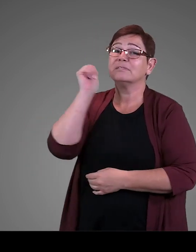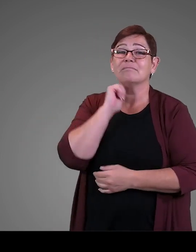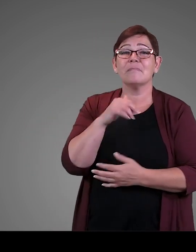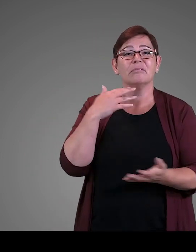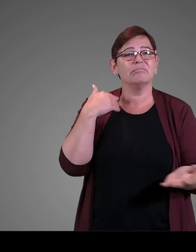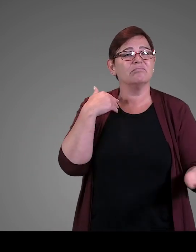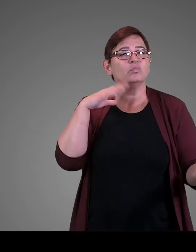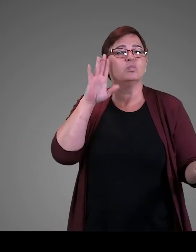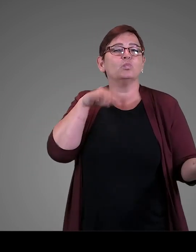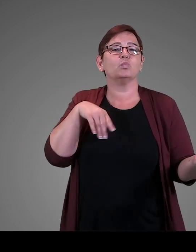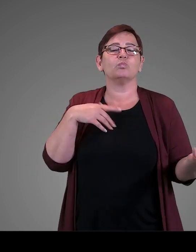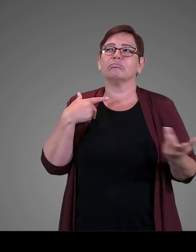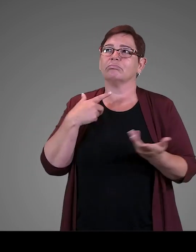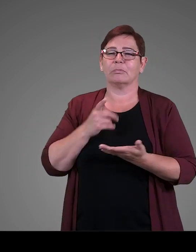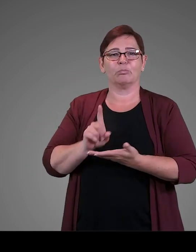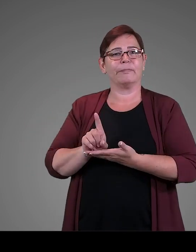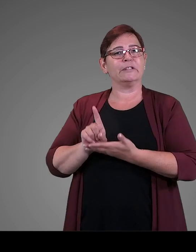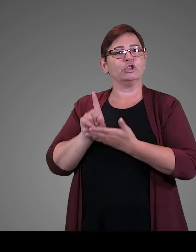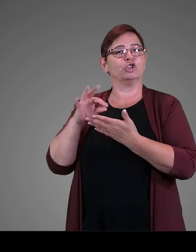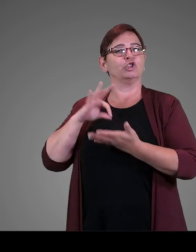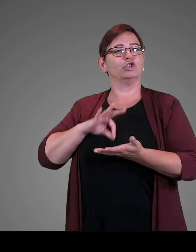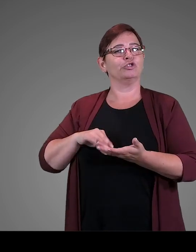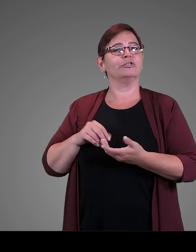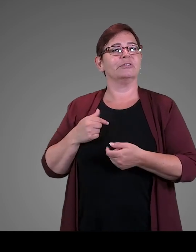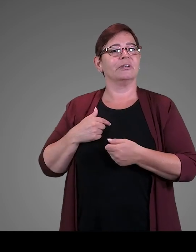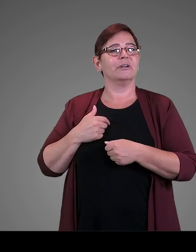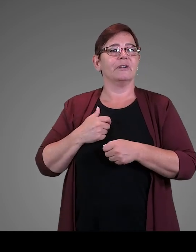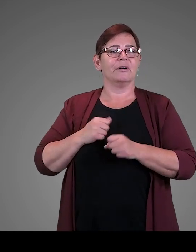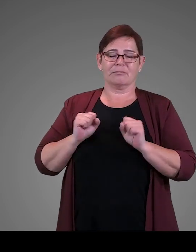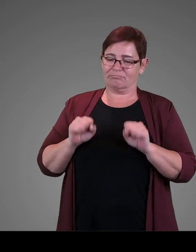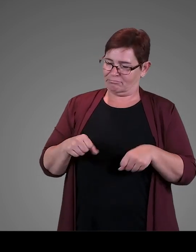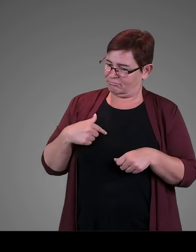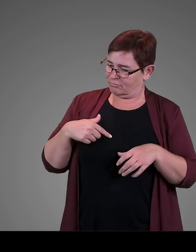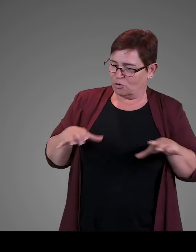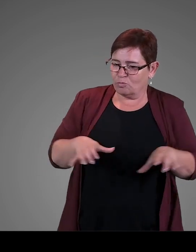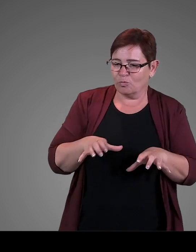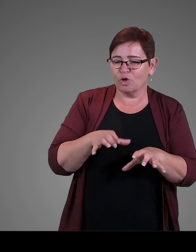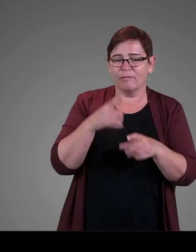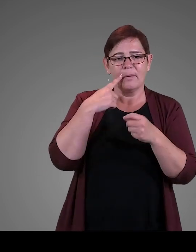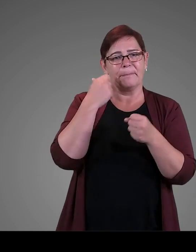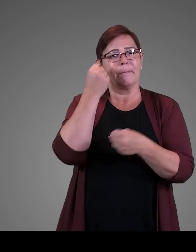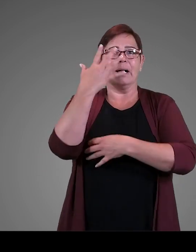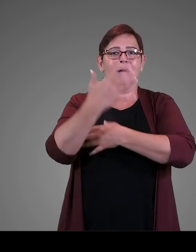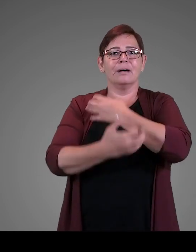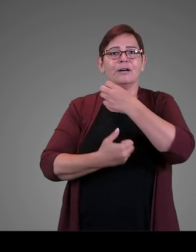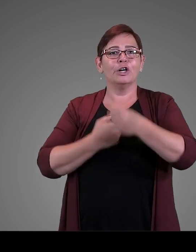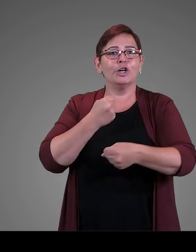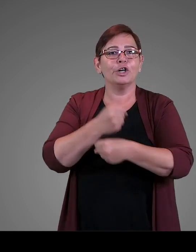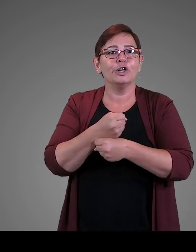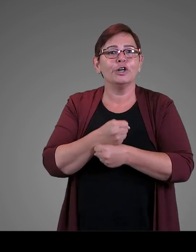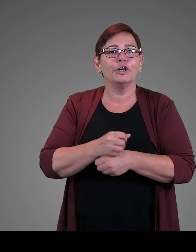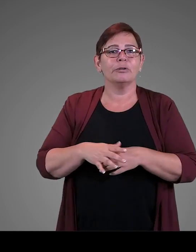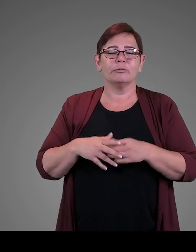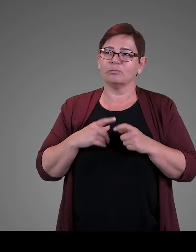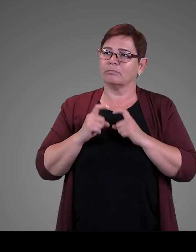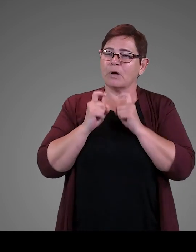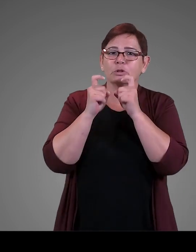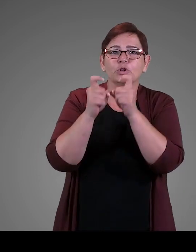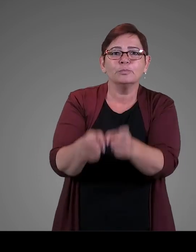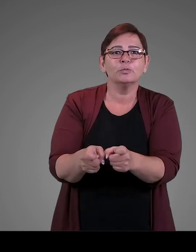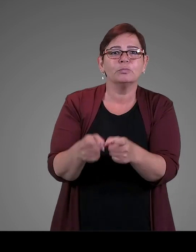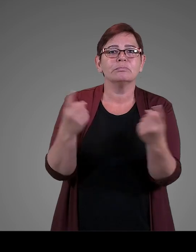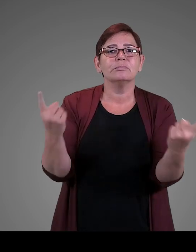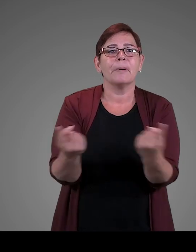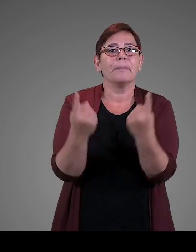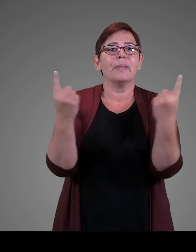deviens émotive, là, mais d'avoir eu... Oui, c'était un privilège pour moi d'avoir pu faire ce travail-là pendant autant d'années, puis de contribuer à quelque